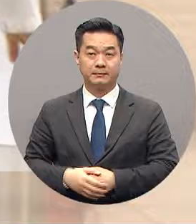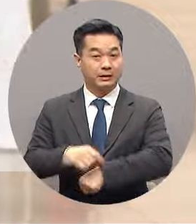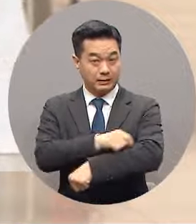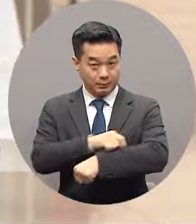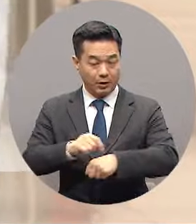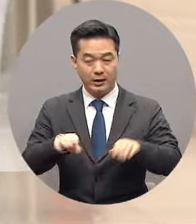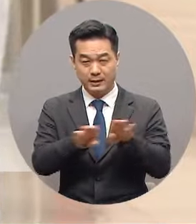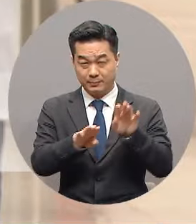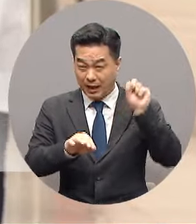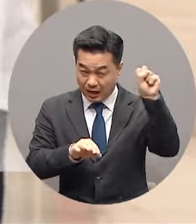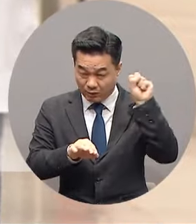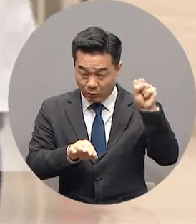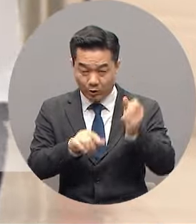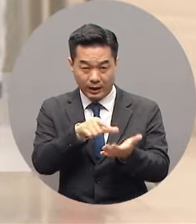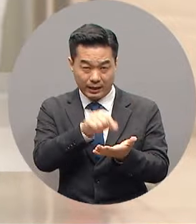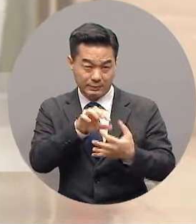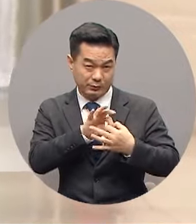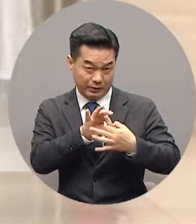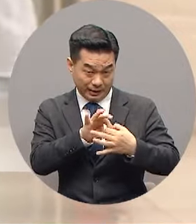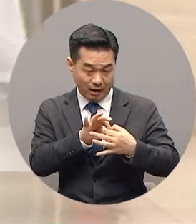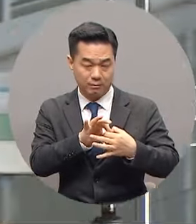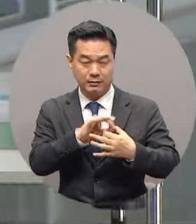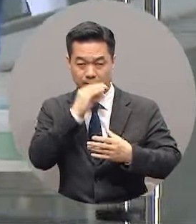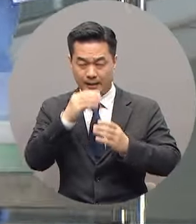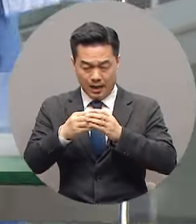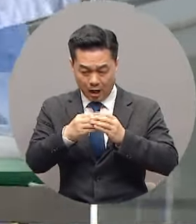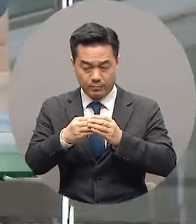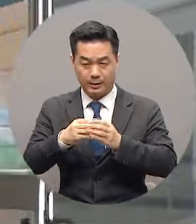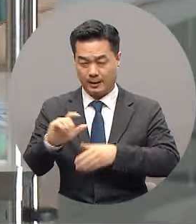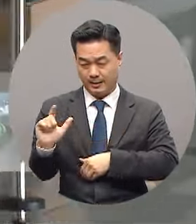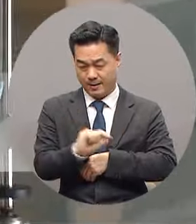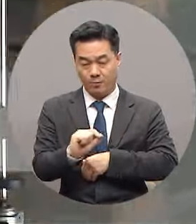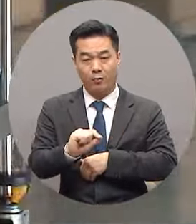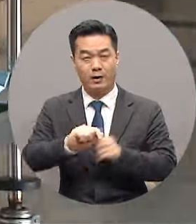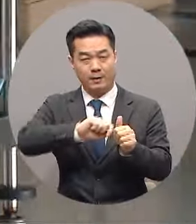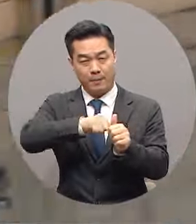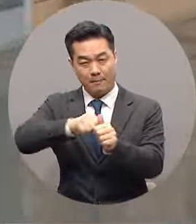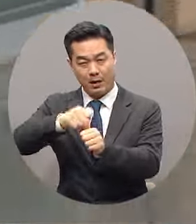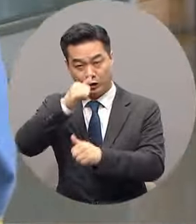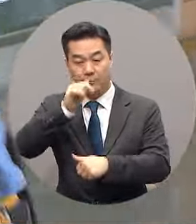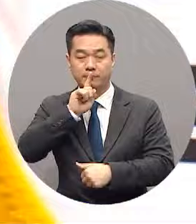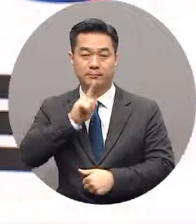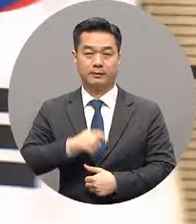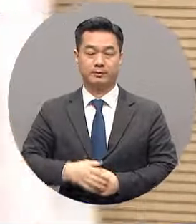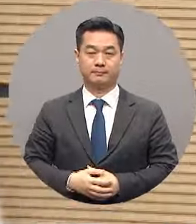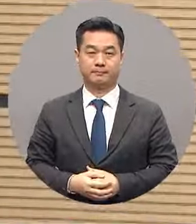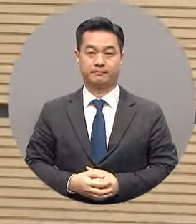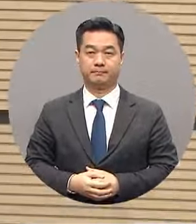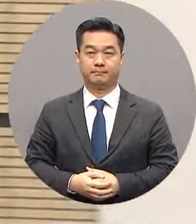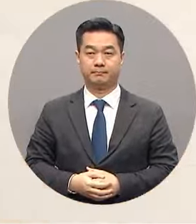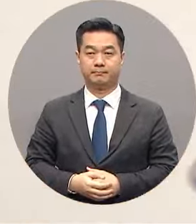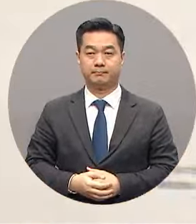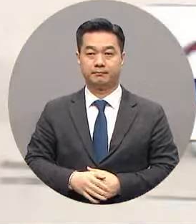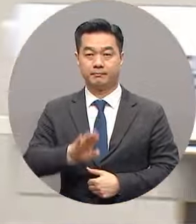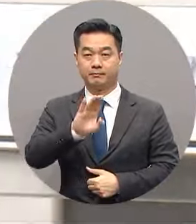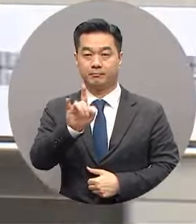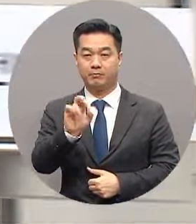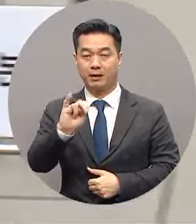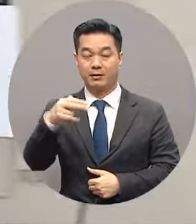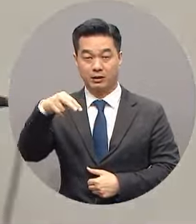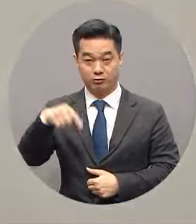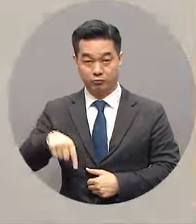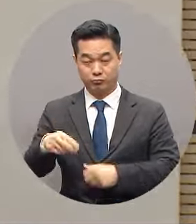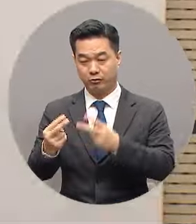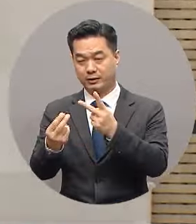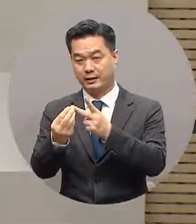집단 행동의 핵심 관계자에 대해서는 엄정하고 신속하게 조치하겠다고 경고했습니다. 박민수 보건복지부 제2차관은